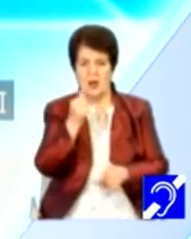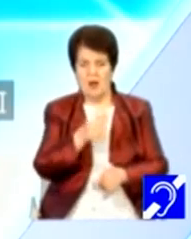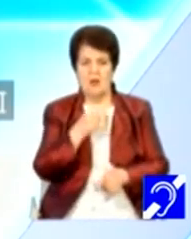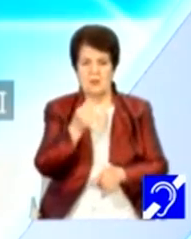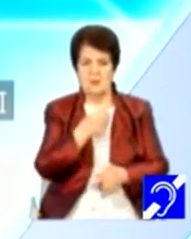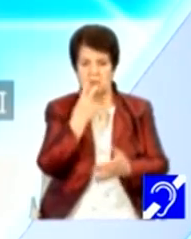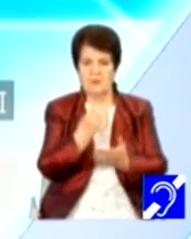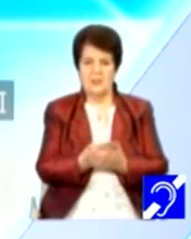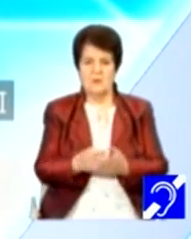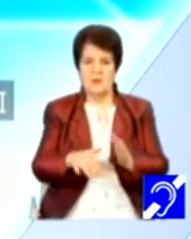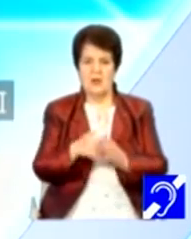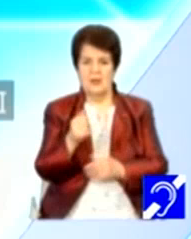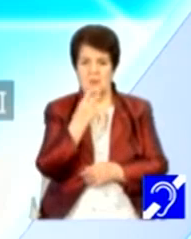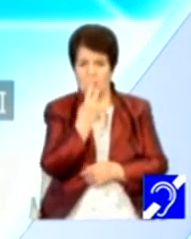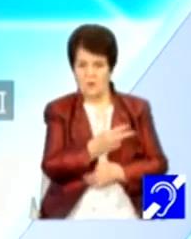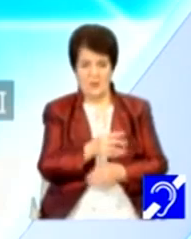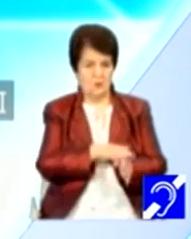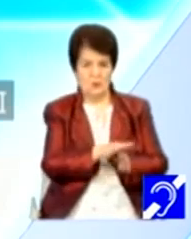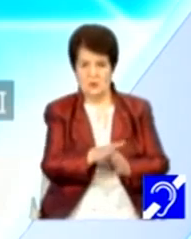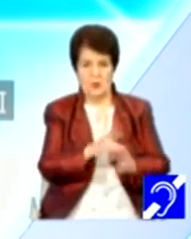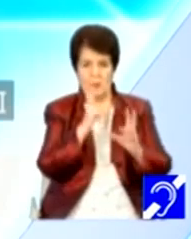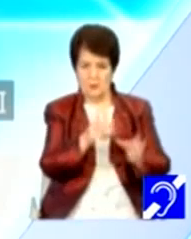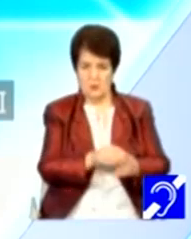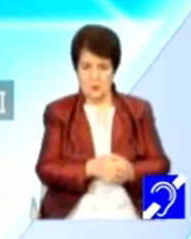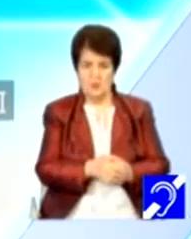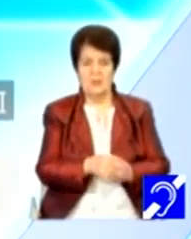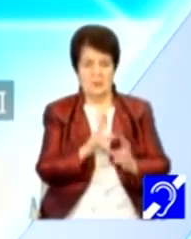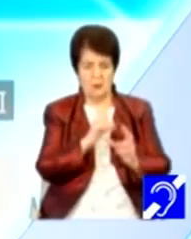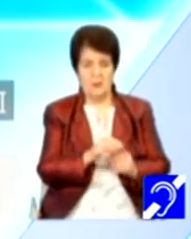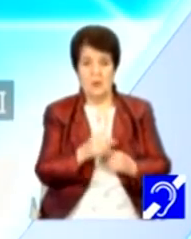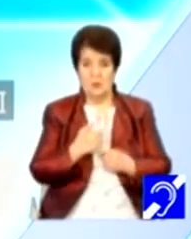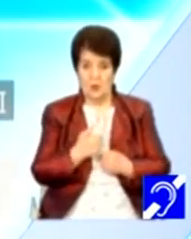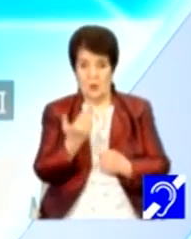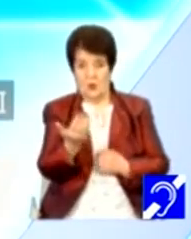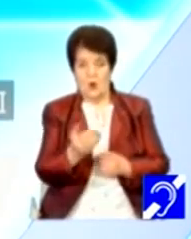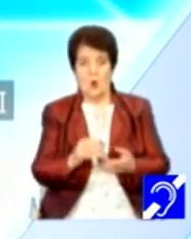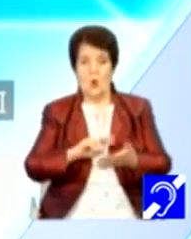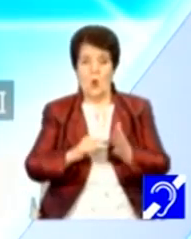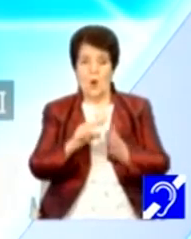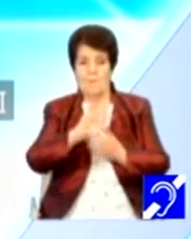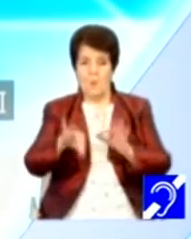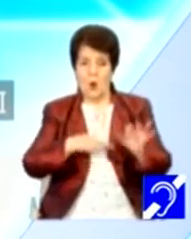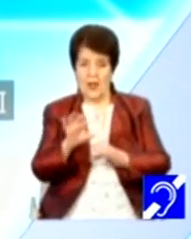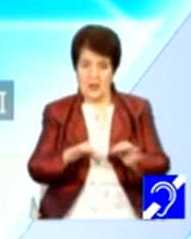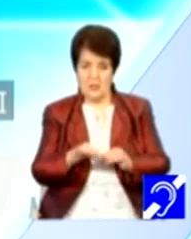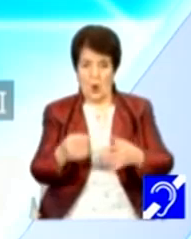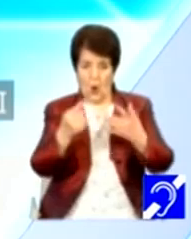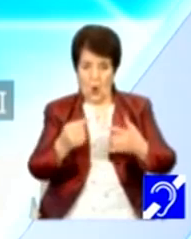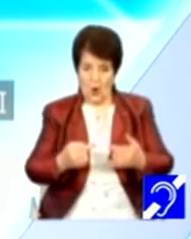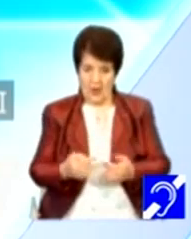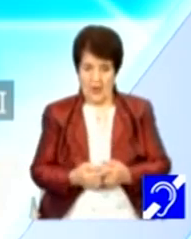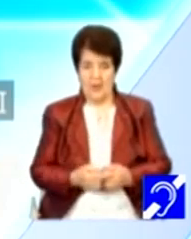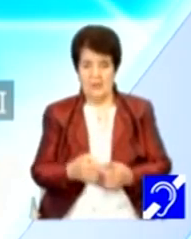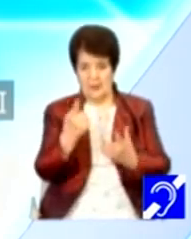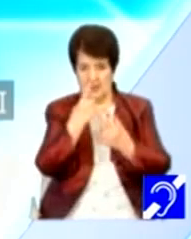vedem, alegătorii văd că nu își îndeplinesc promisiunile. Noi venim cu proiecte concrete pe care